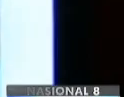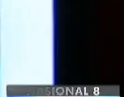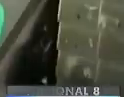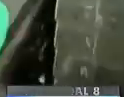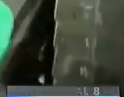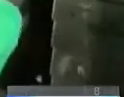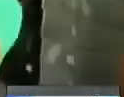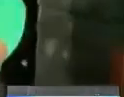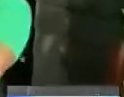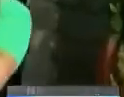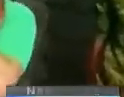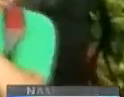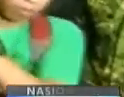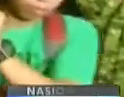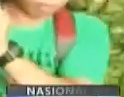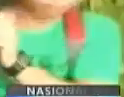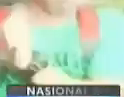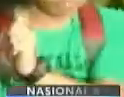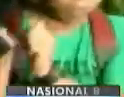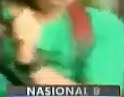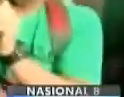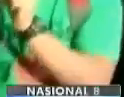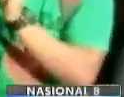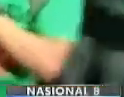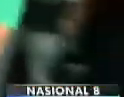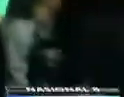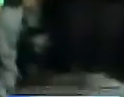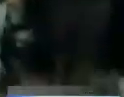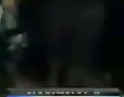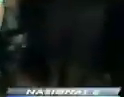Dirogol sebelum dibunuh.